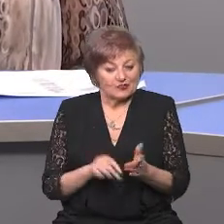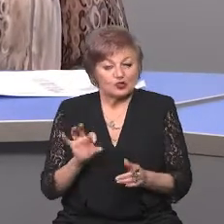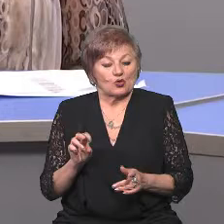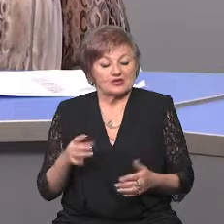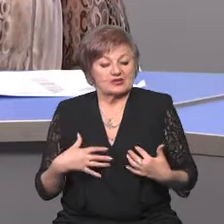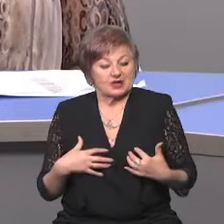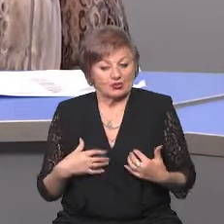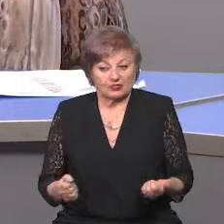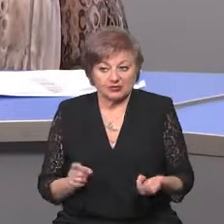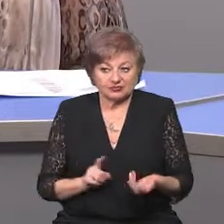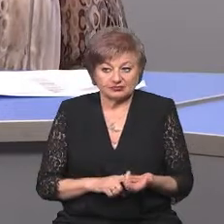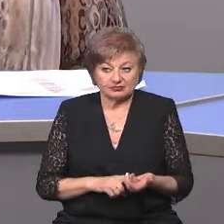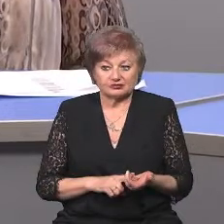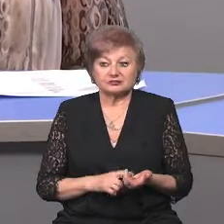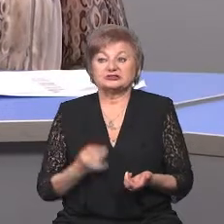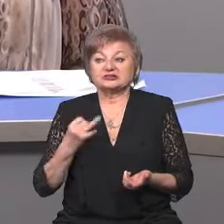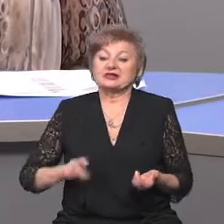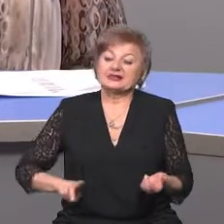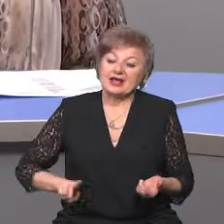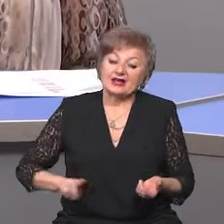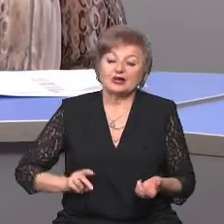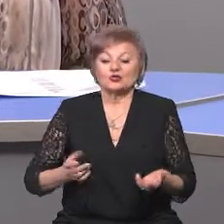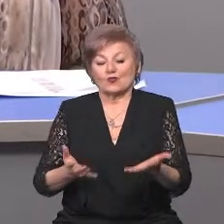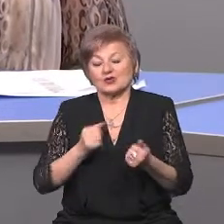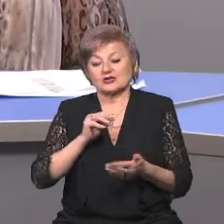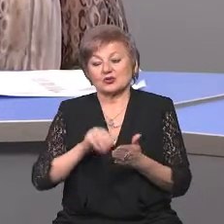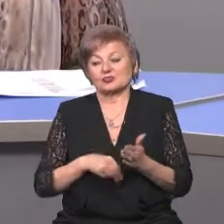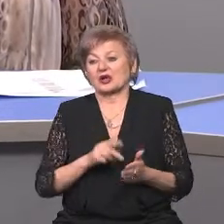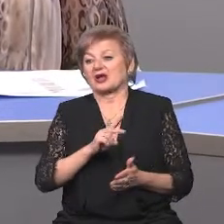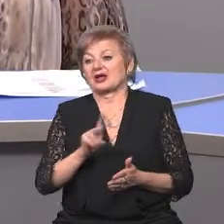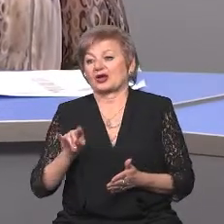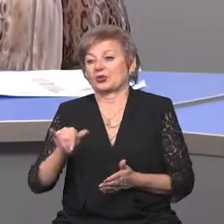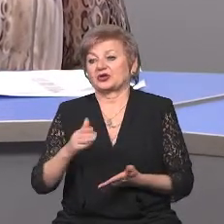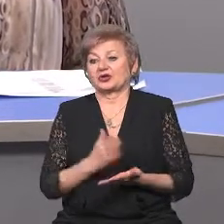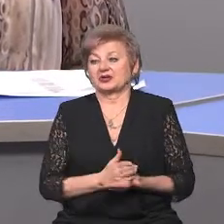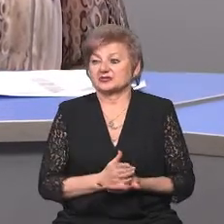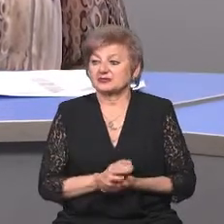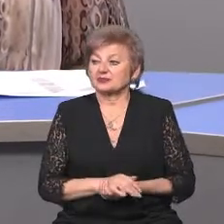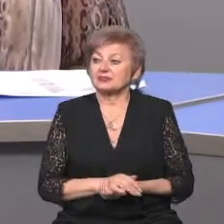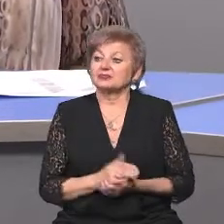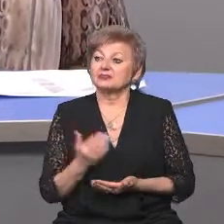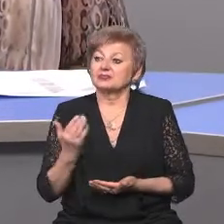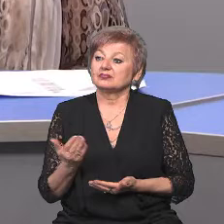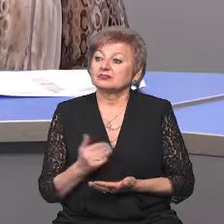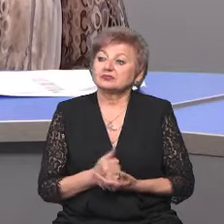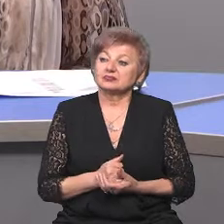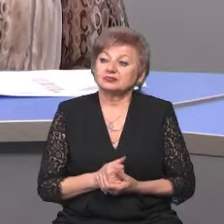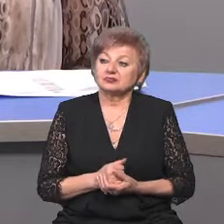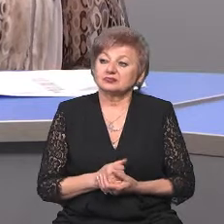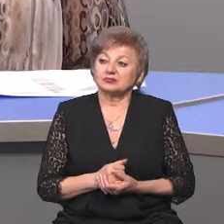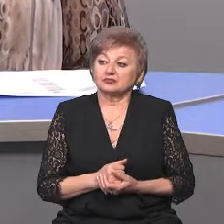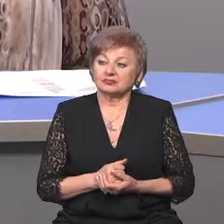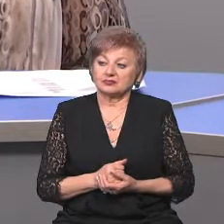здорова, щоб і директора, який прийме ту довідку, яка у нього у них є. Пані Марино, маємо завершувати. От